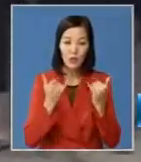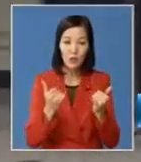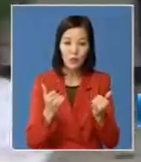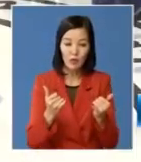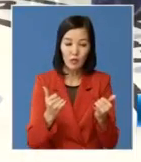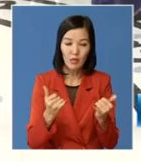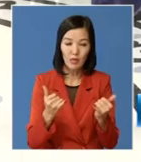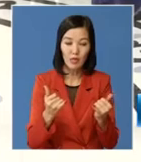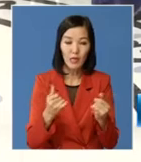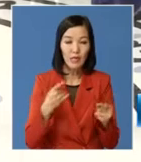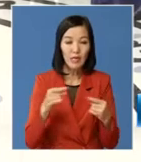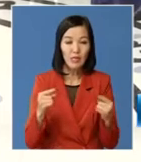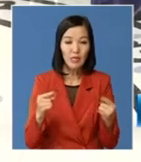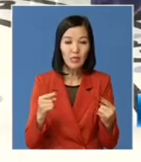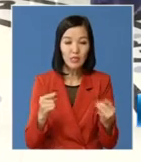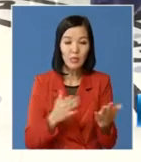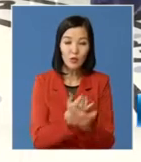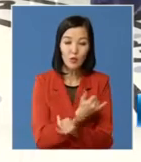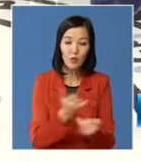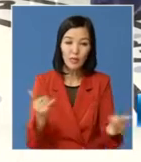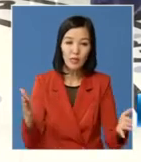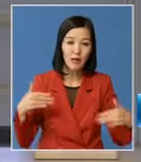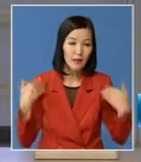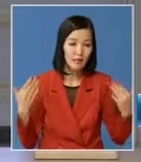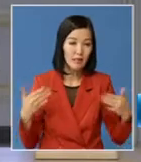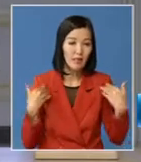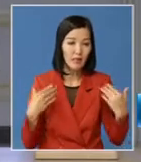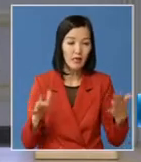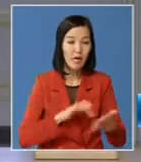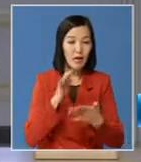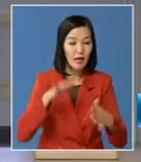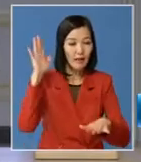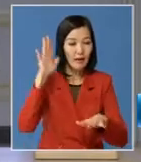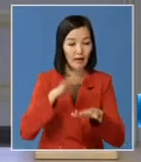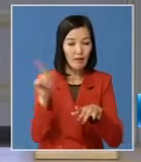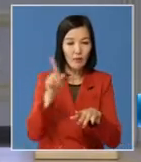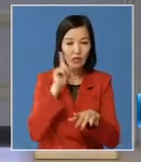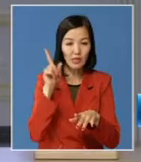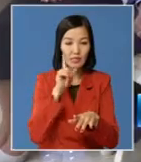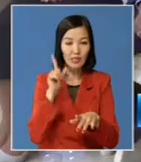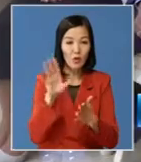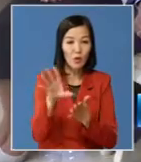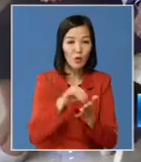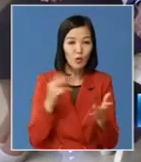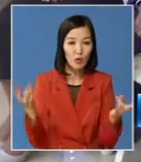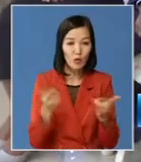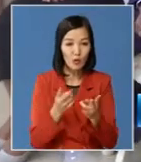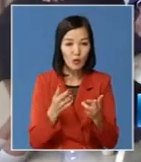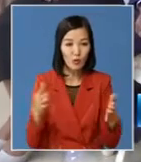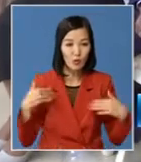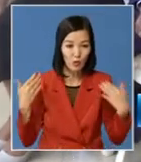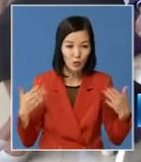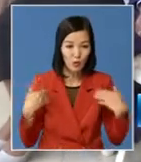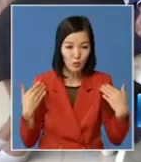ерекше. Төрге отырып, қала әкімінің ақ тілегін тыңдады. Дастан Шалтабаев жастарды олардан үлгі алуға шақырды. Құттықтаудан соң